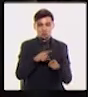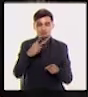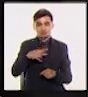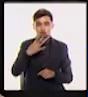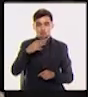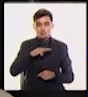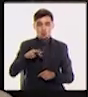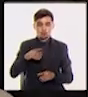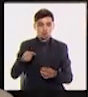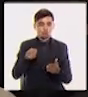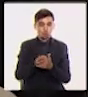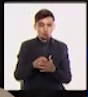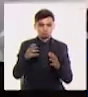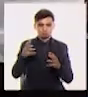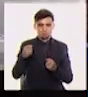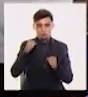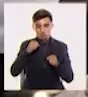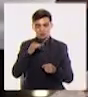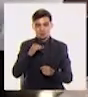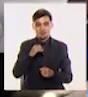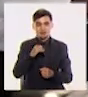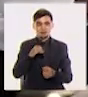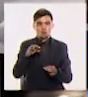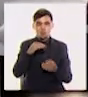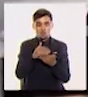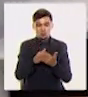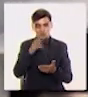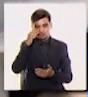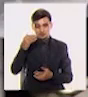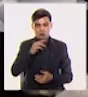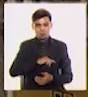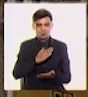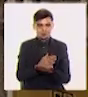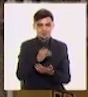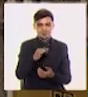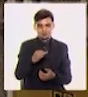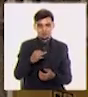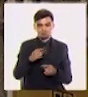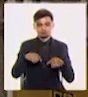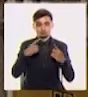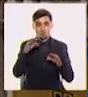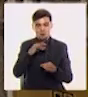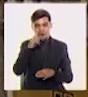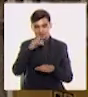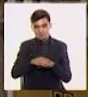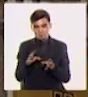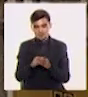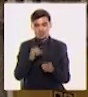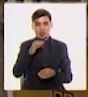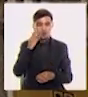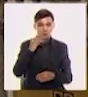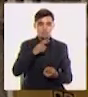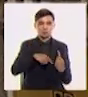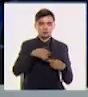теңгеге дейін несие алуға мүмкіндік беретін еңбек бағдарламасы да жұмыс істеп тұр. Бұған қоса даму қоры мен жергілікті әкімдік бірлесе Алматы